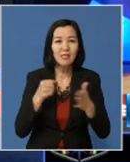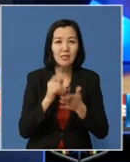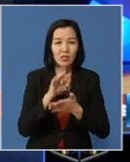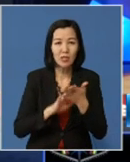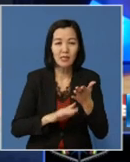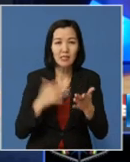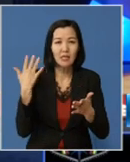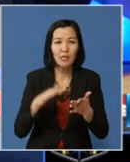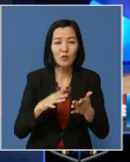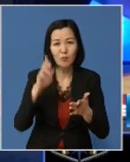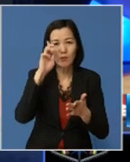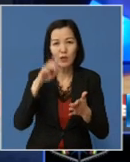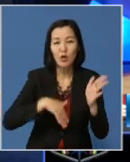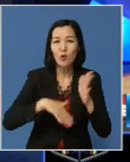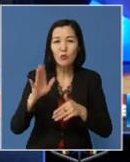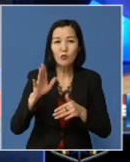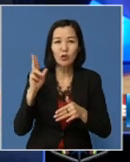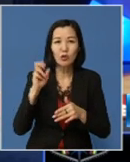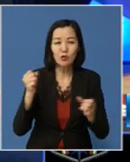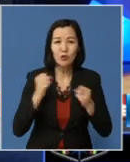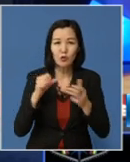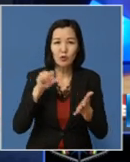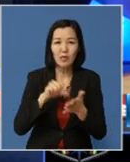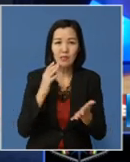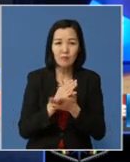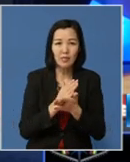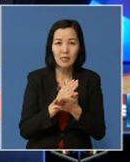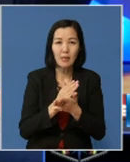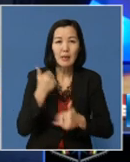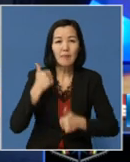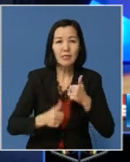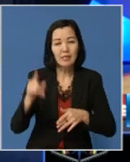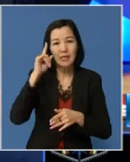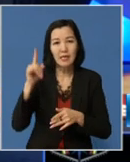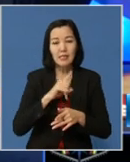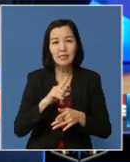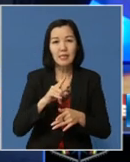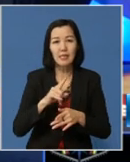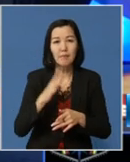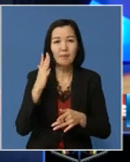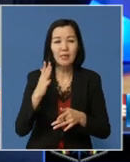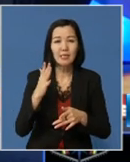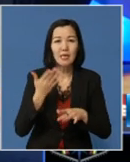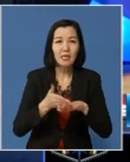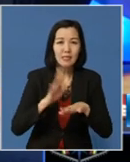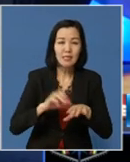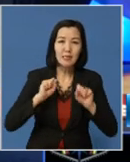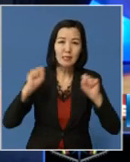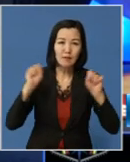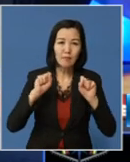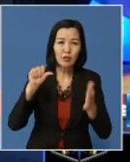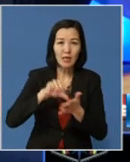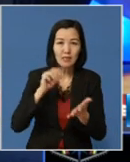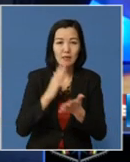Оған әлемнің 50 елінен үздік деген 200-ге жуық спортшы қатысып жатыр. Айта кетейік, бұл бәсекеде Қазақстан атынан 5 зілтемірші өнер көрсетіп